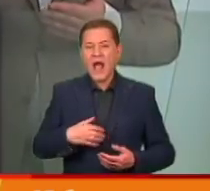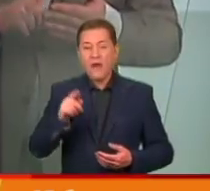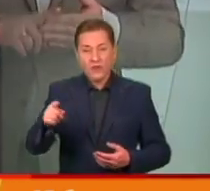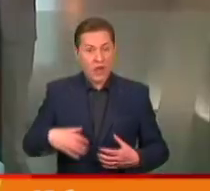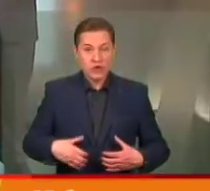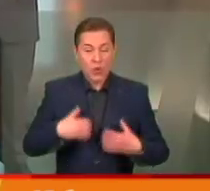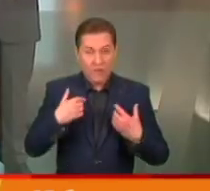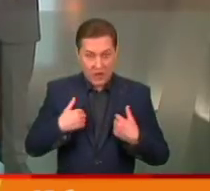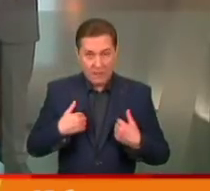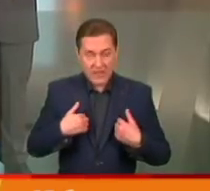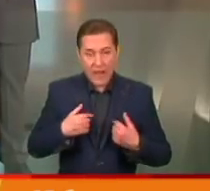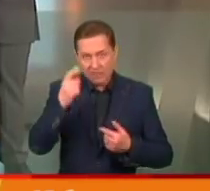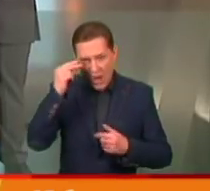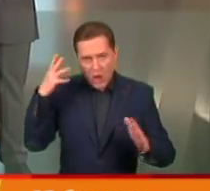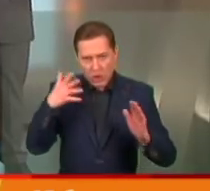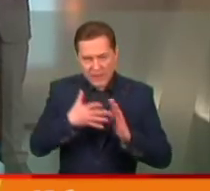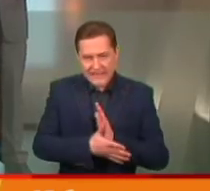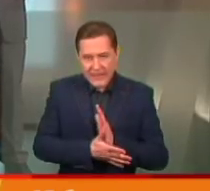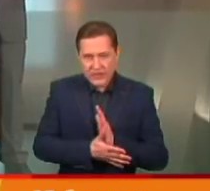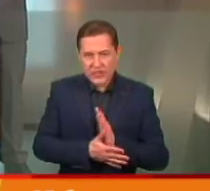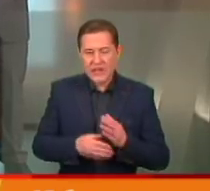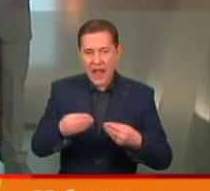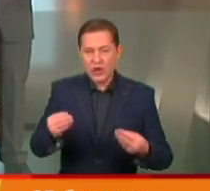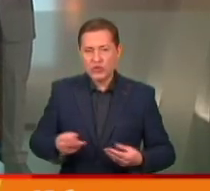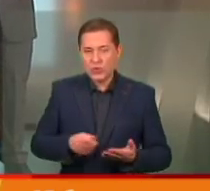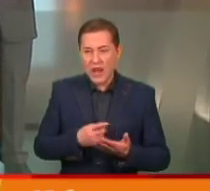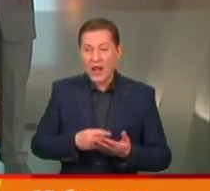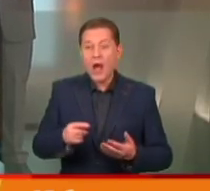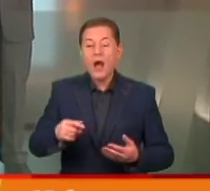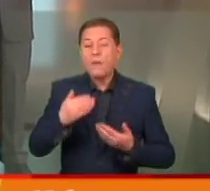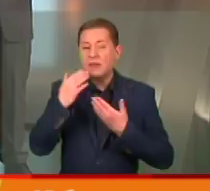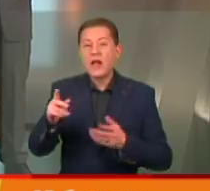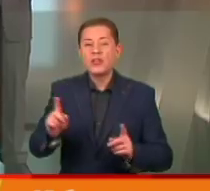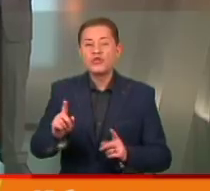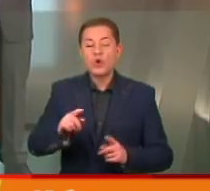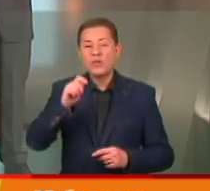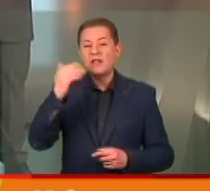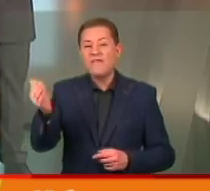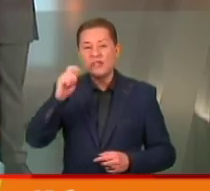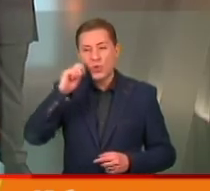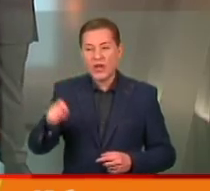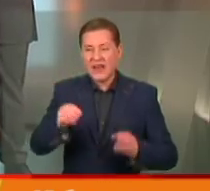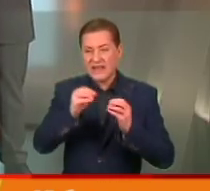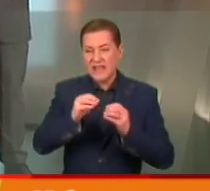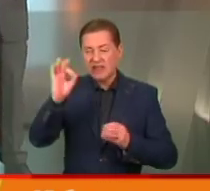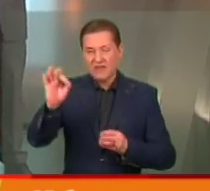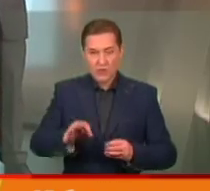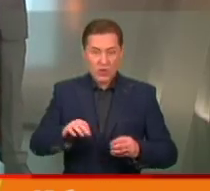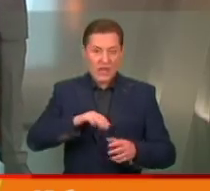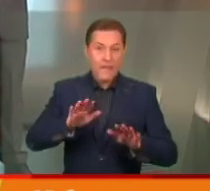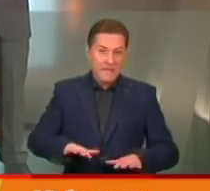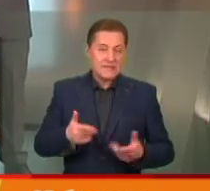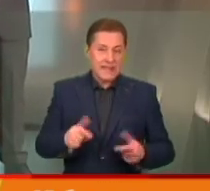шокувала. Отже, дослідження «Дзеркала тижня». Питання: що для вас Україна? 10% – просто місце, де я живу. Тут